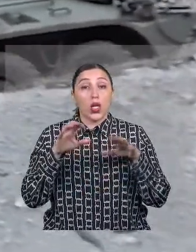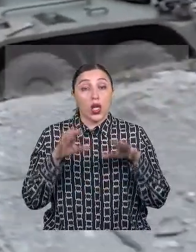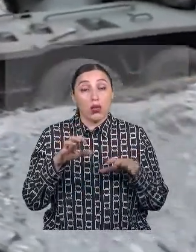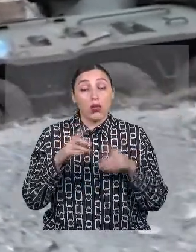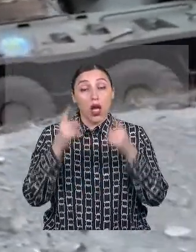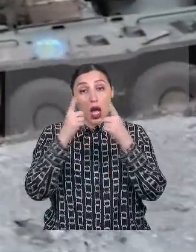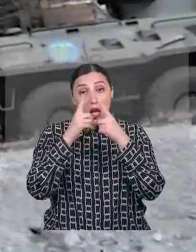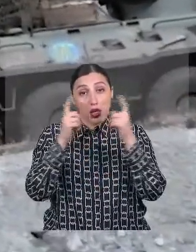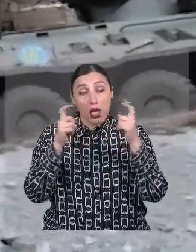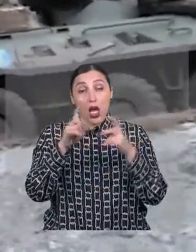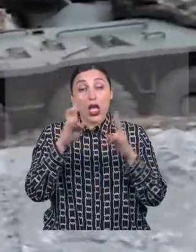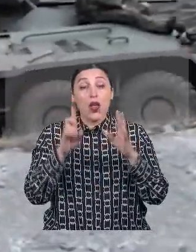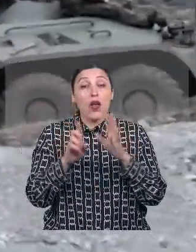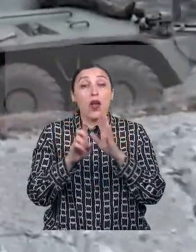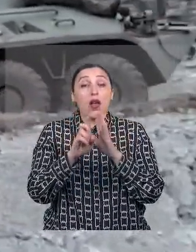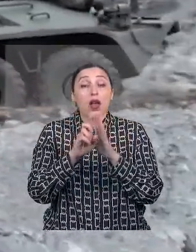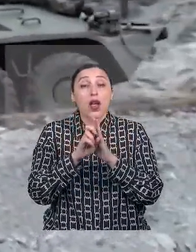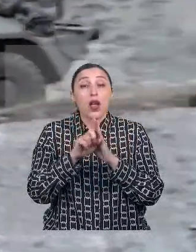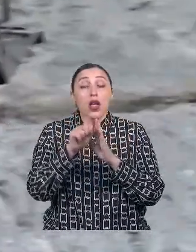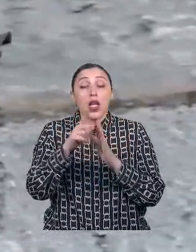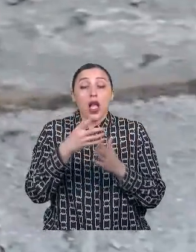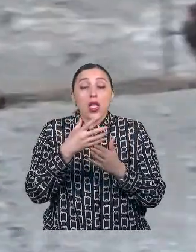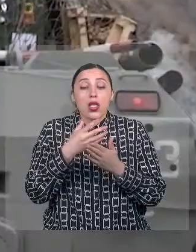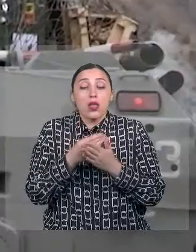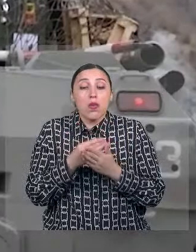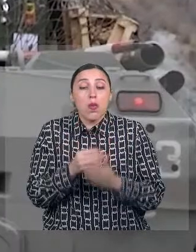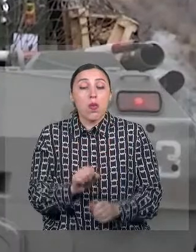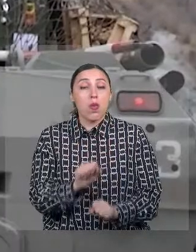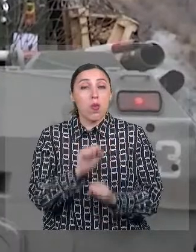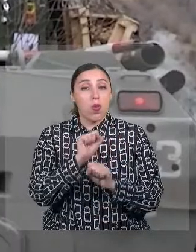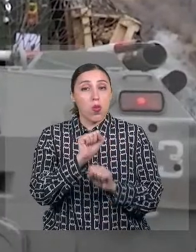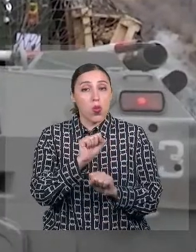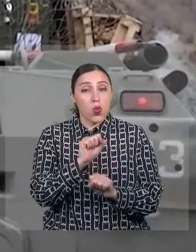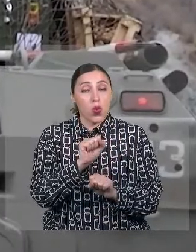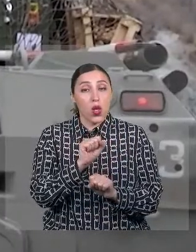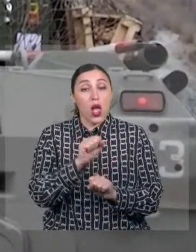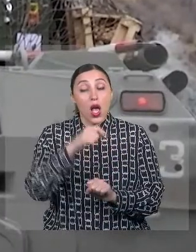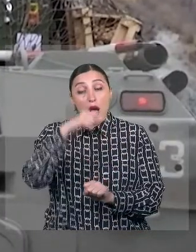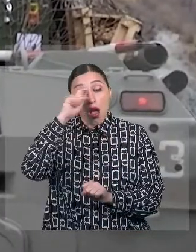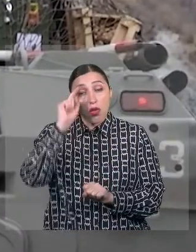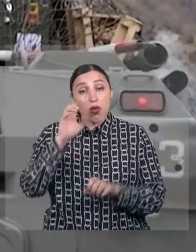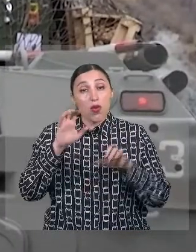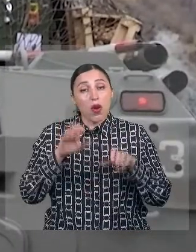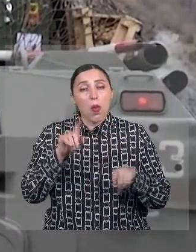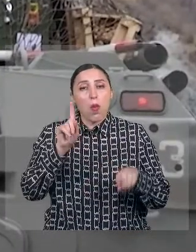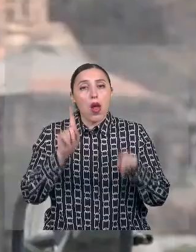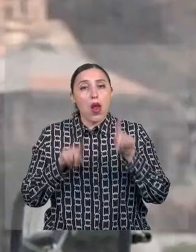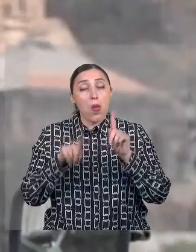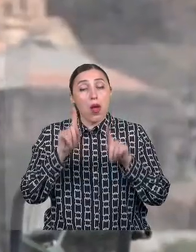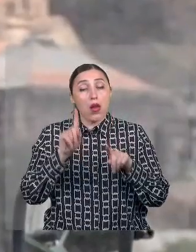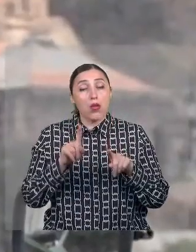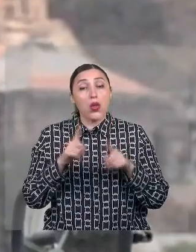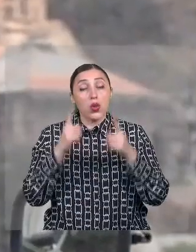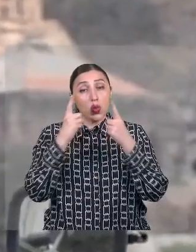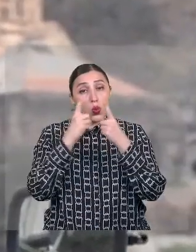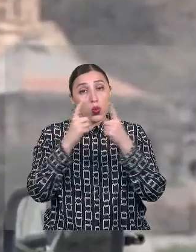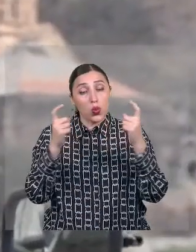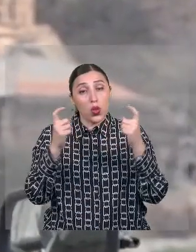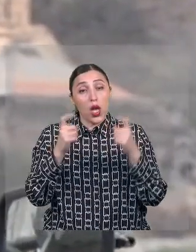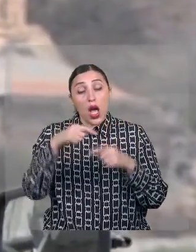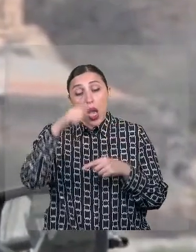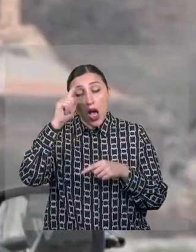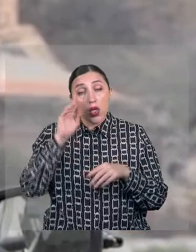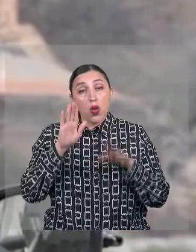էր հայտարարել, վանքը իր անձնական պաշտպանության տակ է, իսկ Ադրբեջանի նախագահը պարբերաբար հավաստիացնում է.